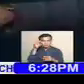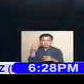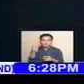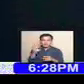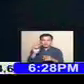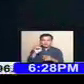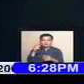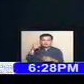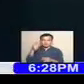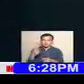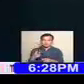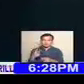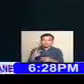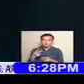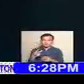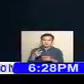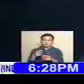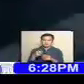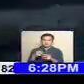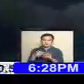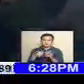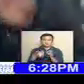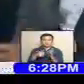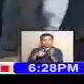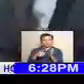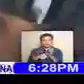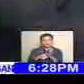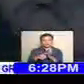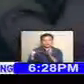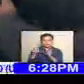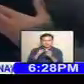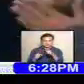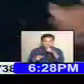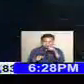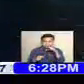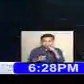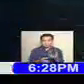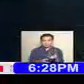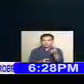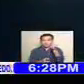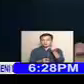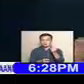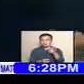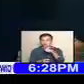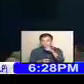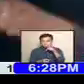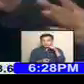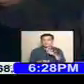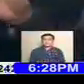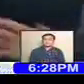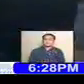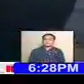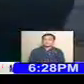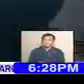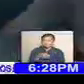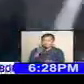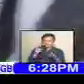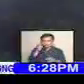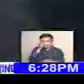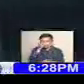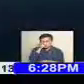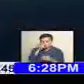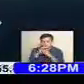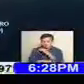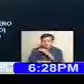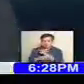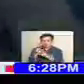sa kalahati ng botong nakuha ni Lenny Robredo. For obvious reasons, baluarte po ito ni Lenny Robredo ang Bicol. Sa Region